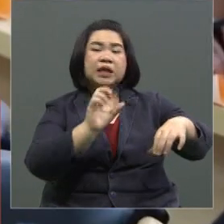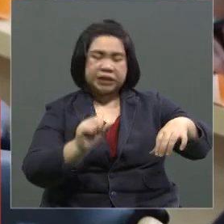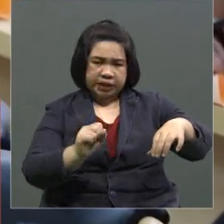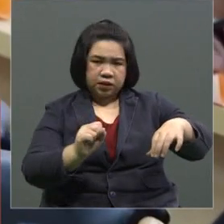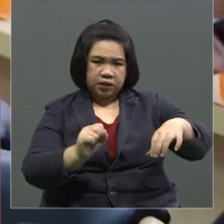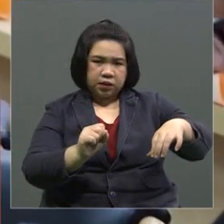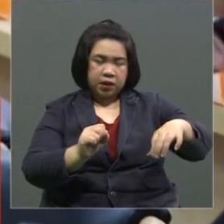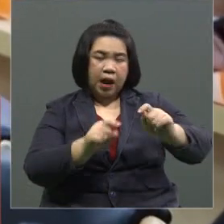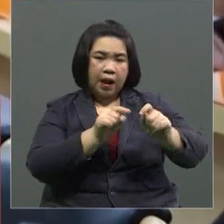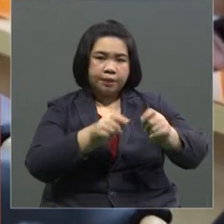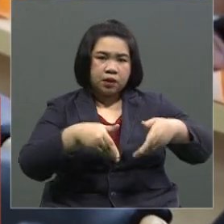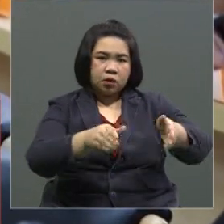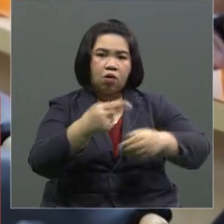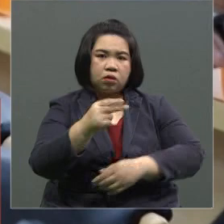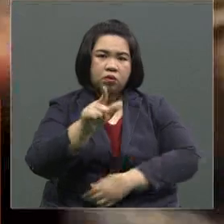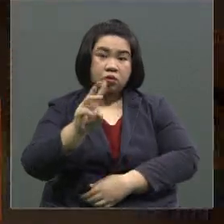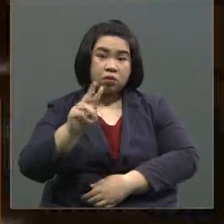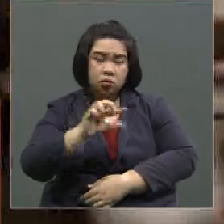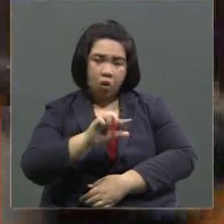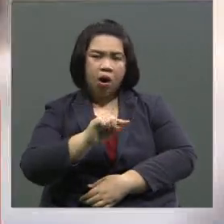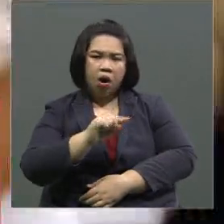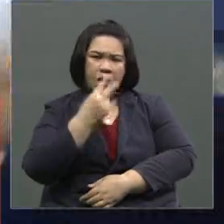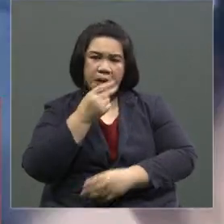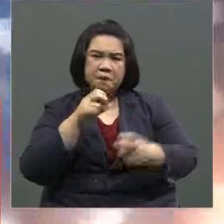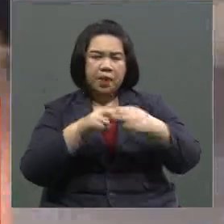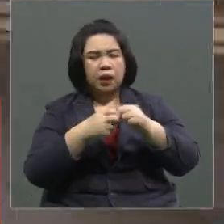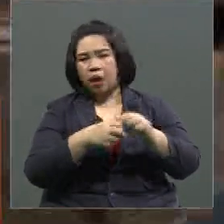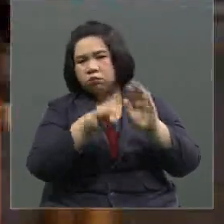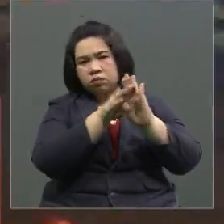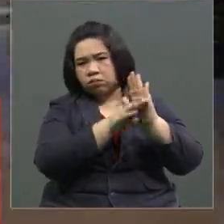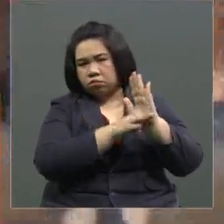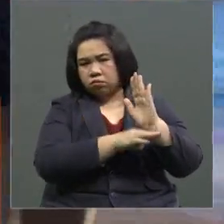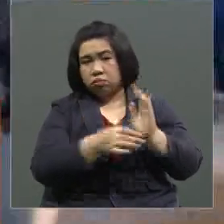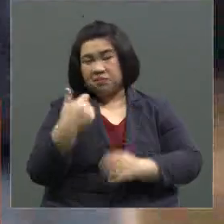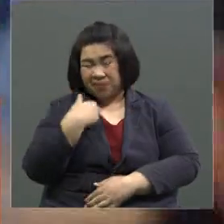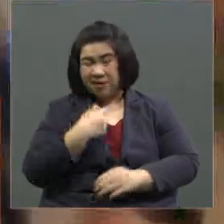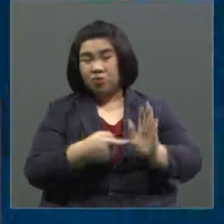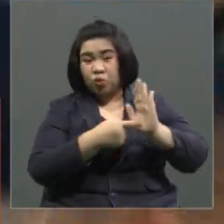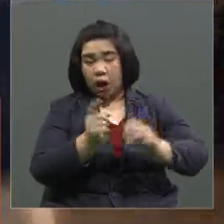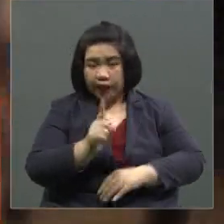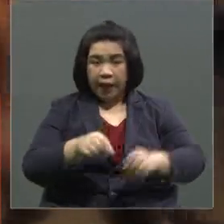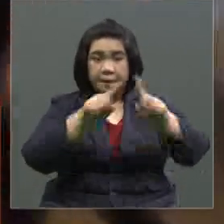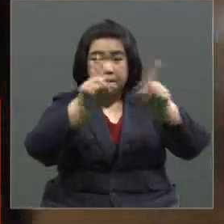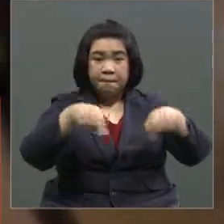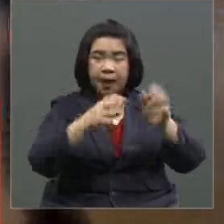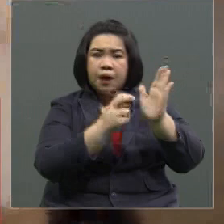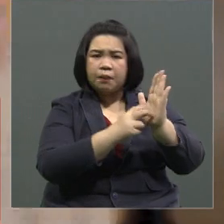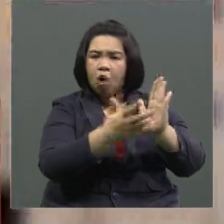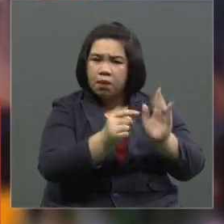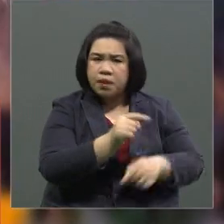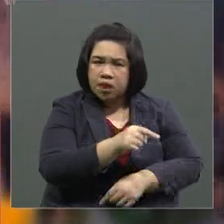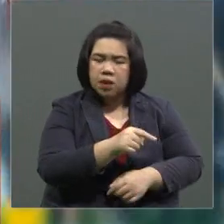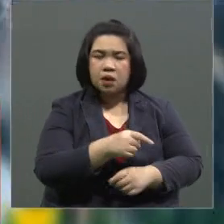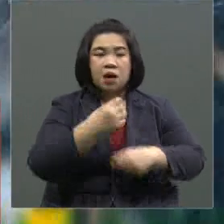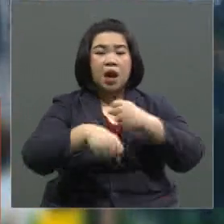ภอคลองหลวงเมื่อวันที่7มกราคมนะคะก็ไปพบปัญหาค่ะเยอะแยะมากมายทีเดียวอย่างเช่นอย่างที่บอกไปไม่มีใบอนุญาตด้วยนะคะปล่อย